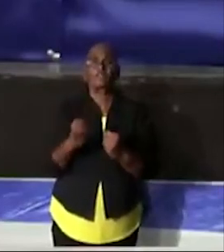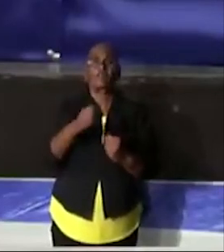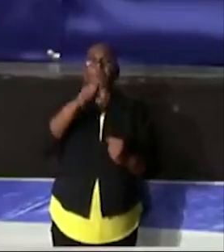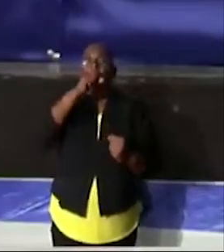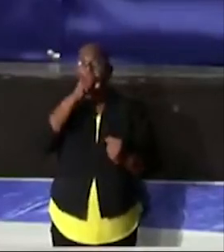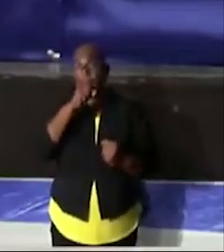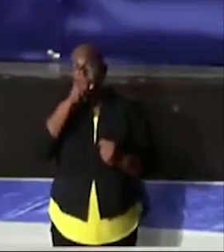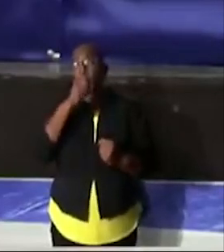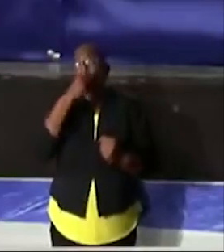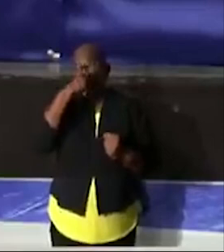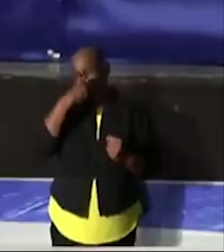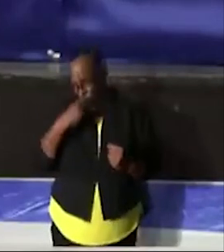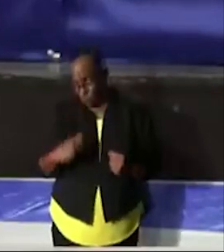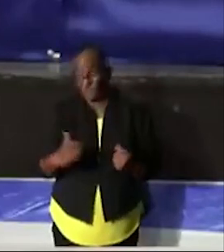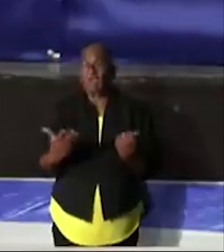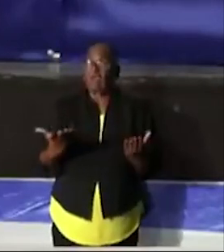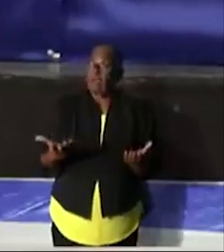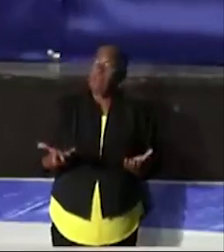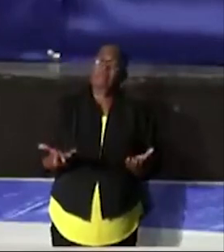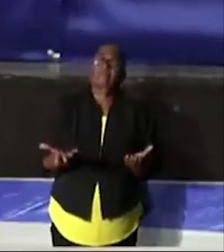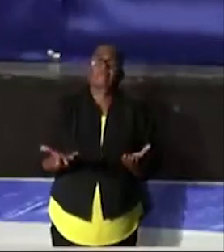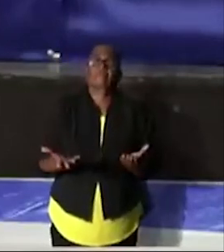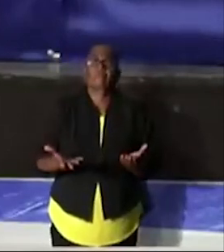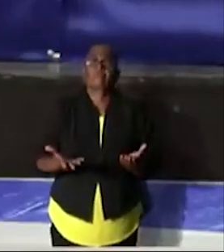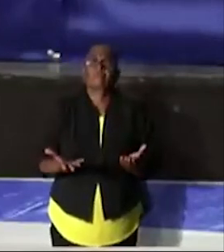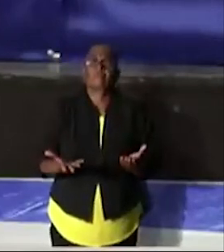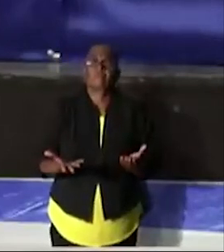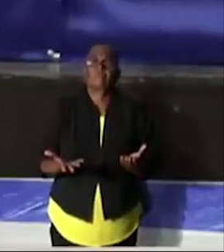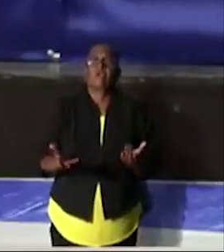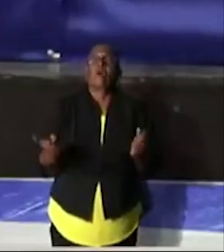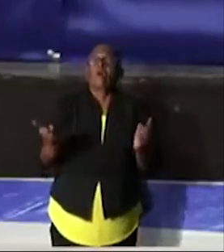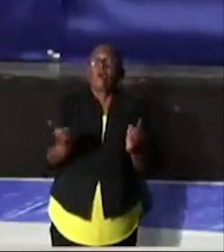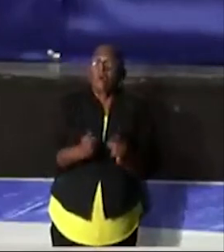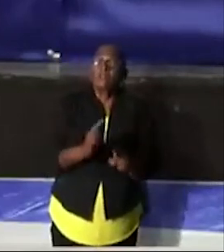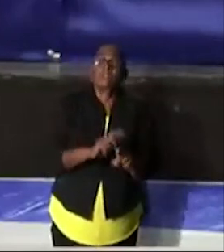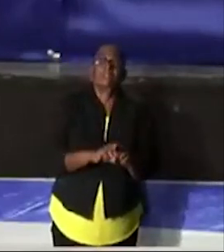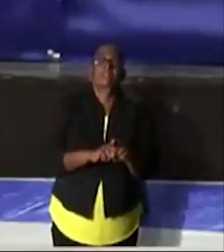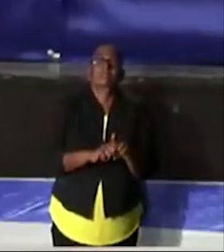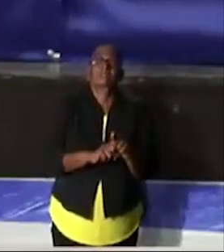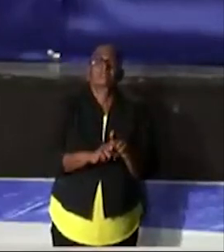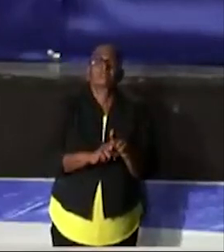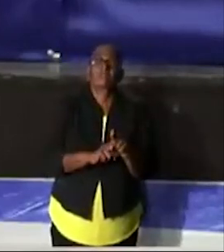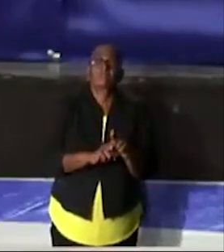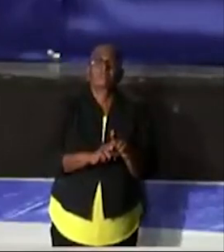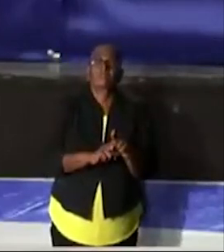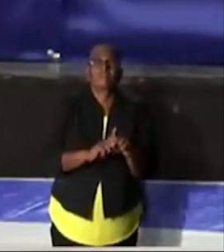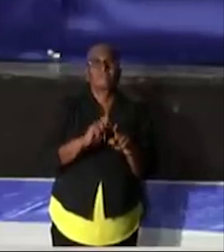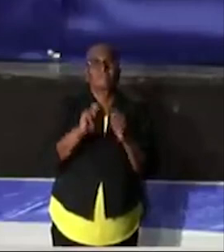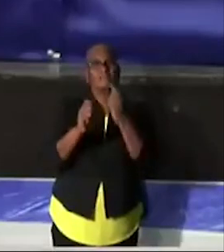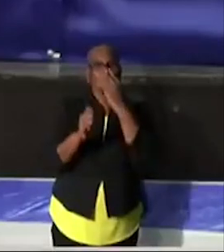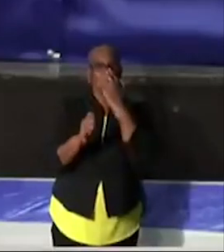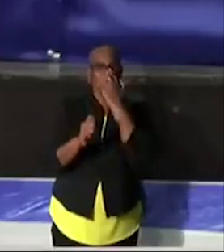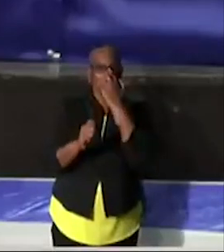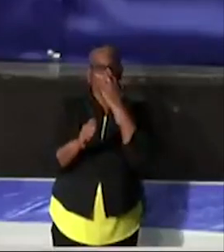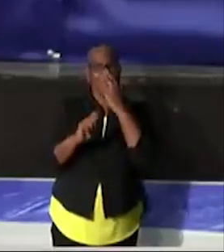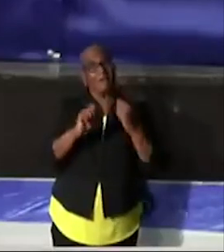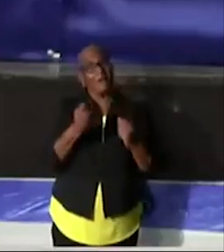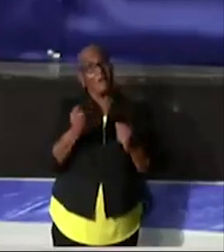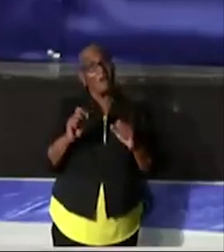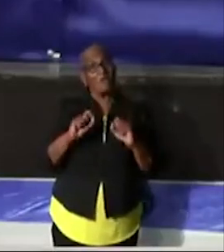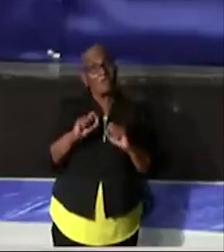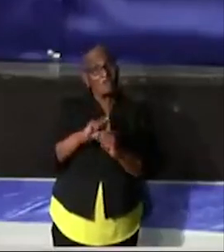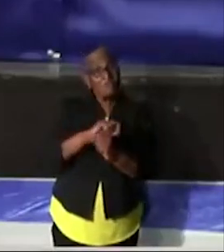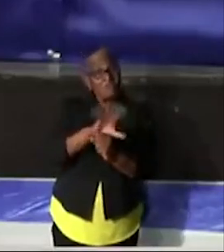hoesten of niezen op de automaat. En in korte tijd, stel dat het virus